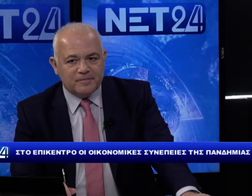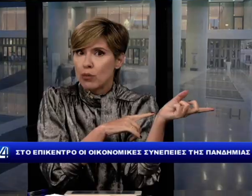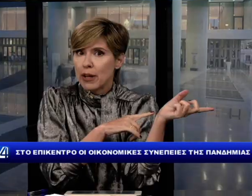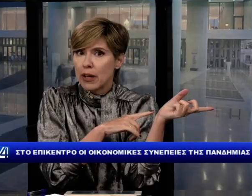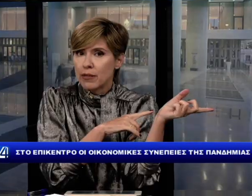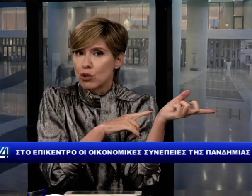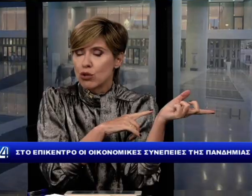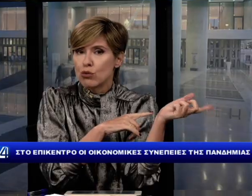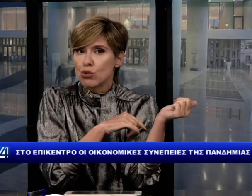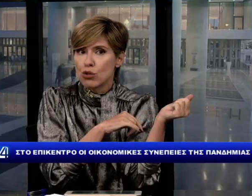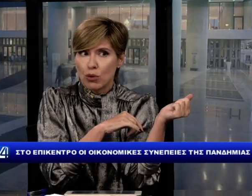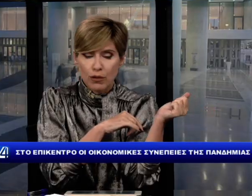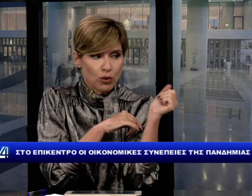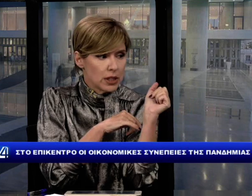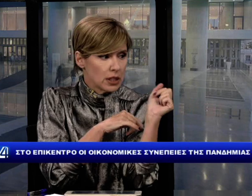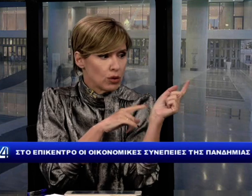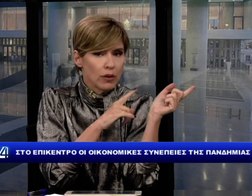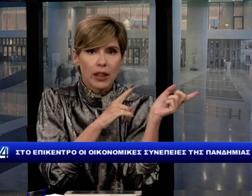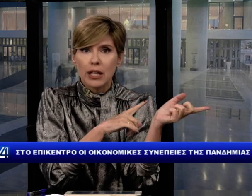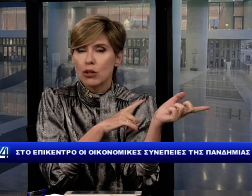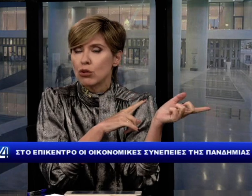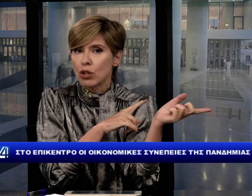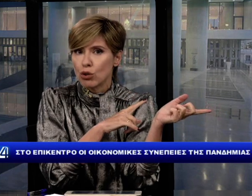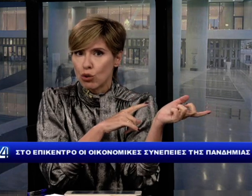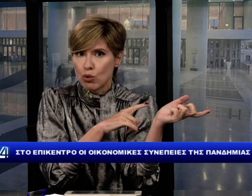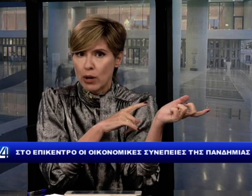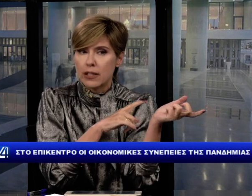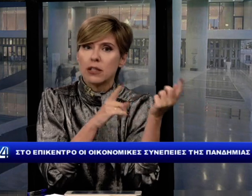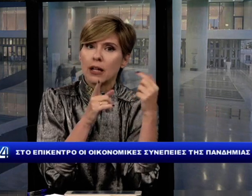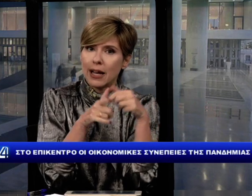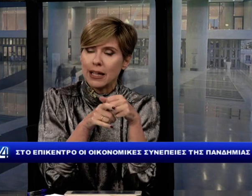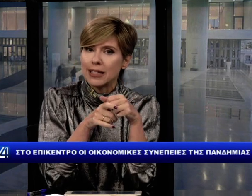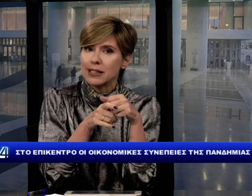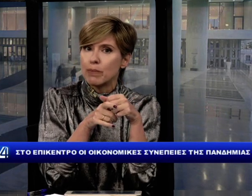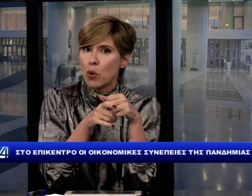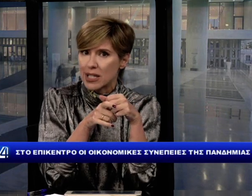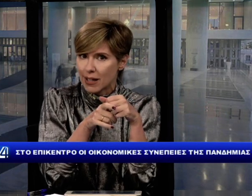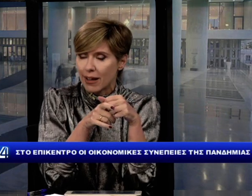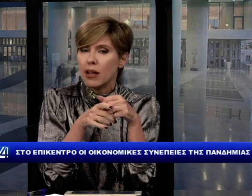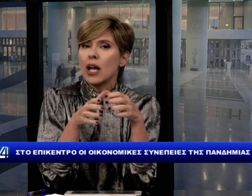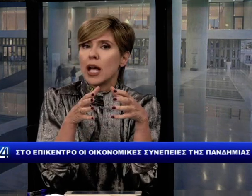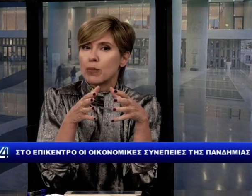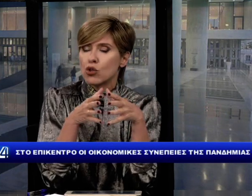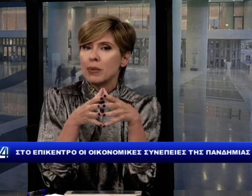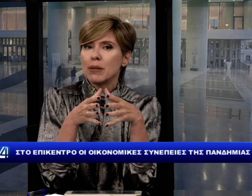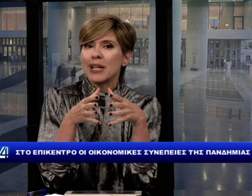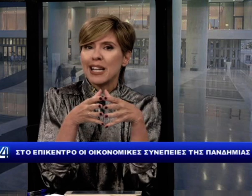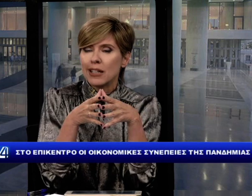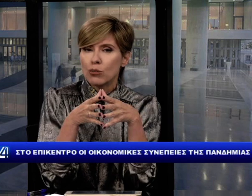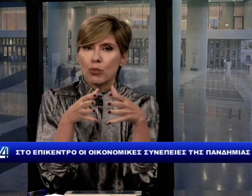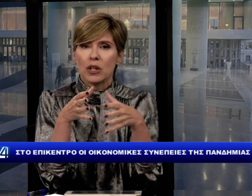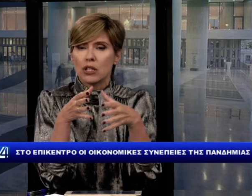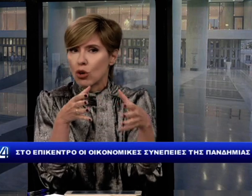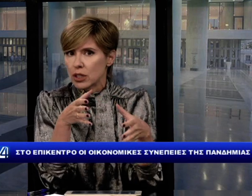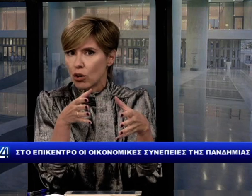βράδυ φιλοξενούμε στο σημείο αναφοράς στις 9 το βράδυ και τον κύριο Γιώργο Κουράση. Ανήκει στην ΠΟΕΣΕ, εκπροσωπεί την